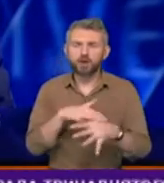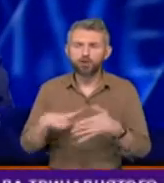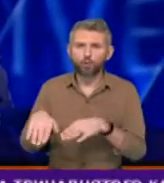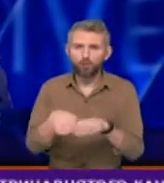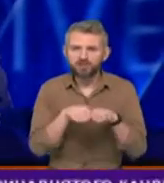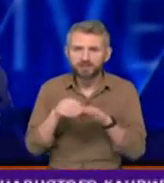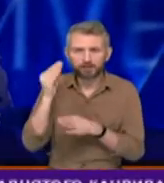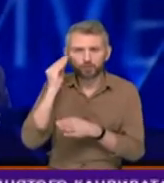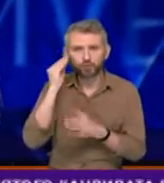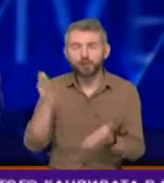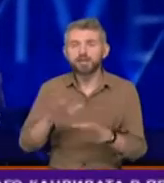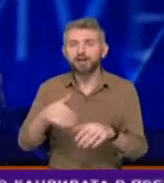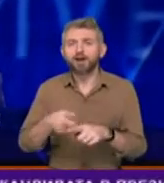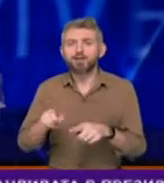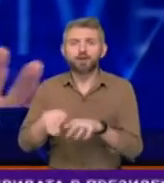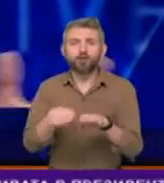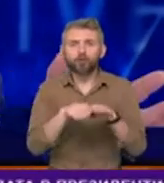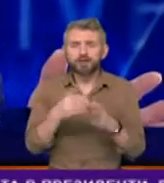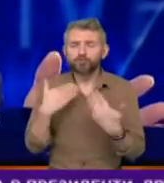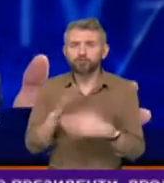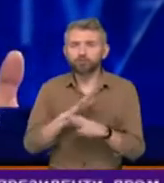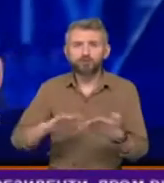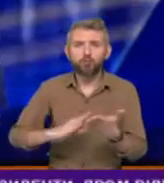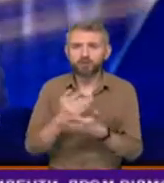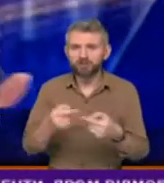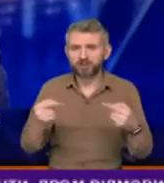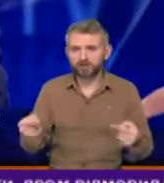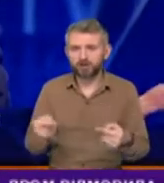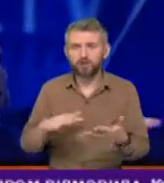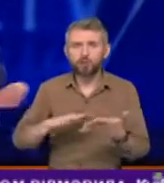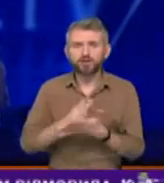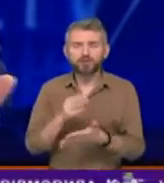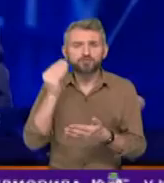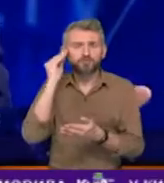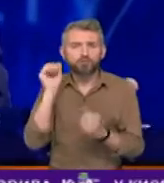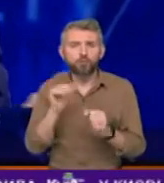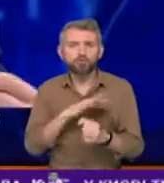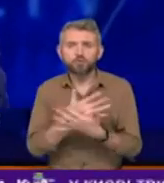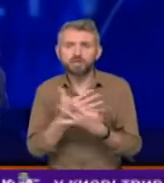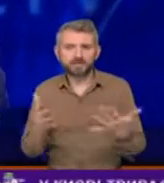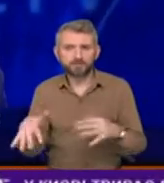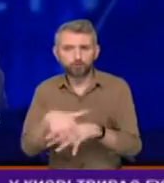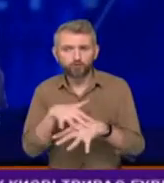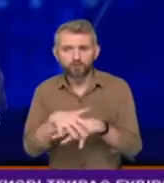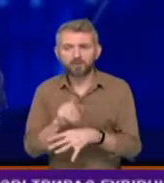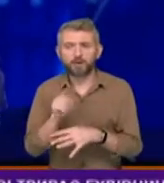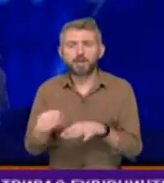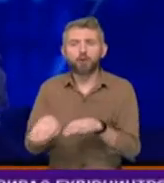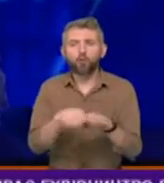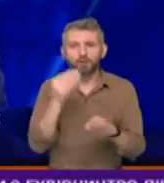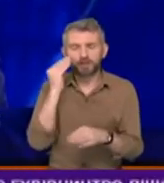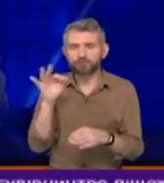національного консенсусу. Нехай цей консенсус не стосується політичних речей. Політичні точки зору можуть бути різні в суспільстві. Але консенсус